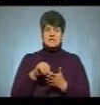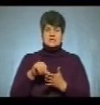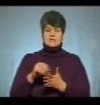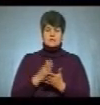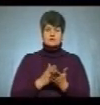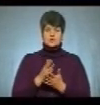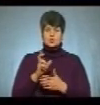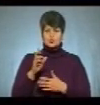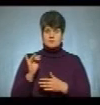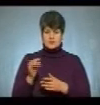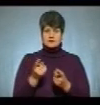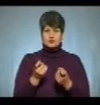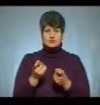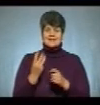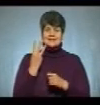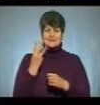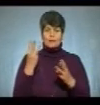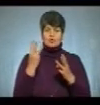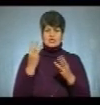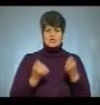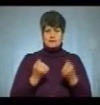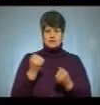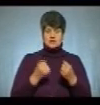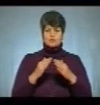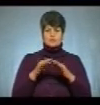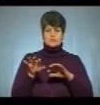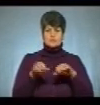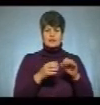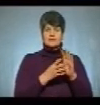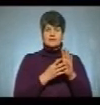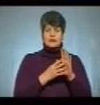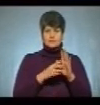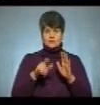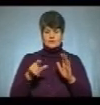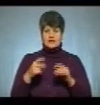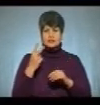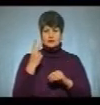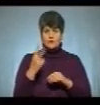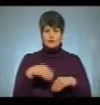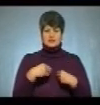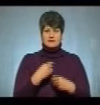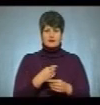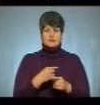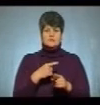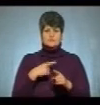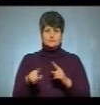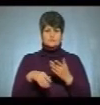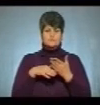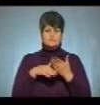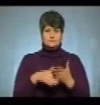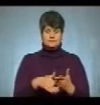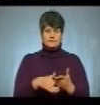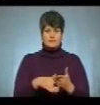служби, залучили 3 пожежні машини. Із будинку евакуювали 9 осіб, 2 мешканцям медики надали невідкладну допомогу.